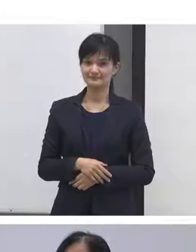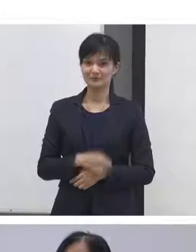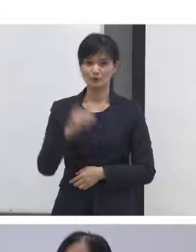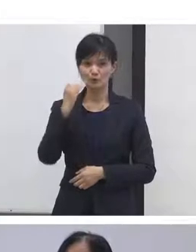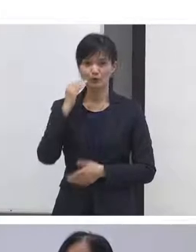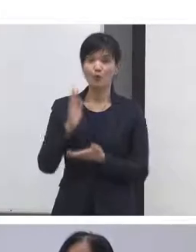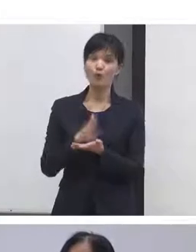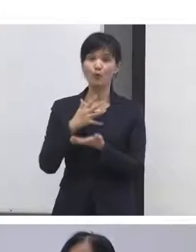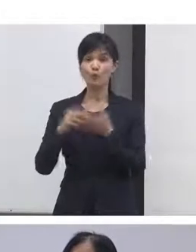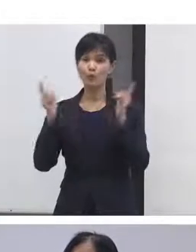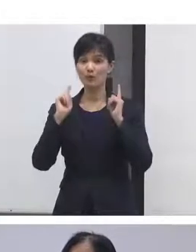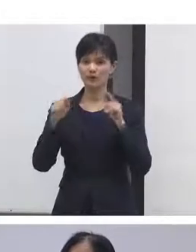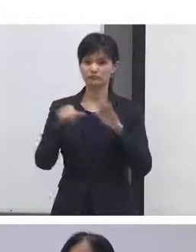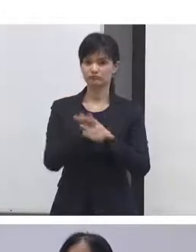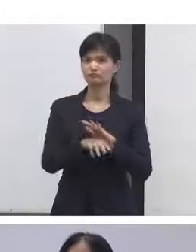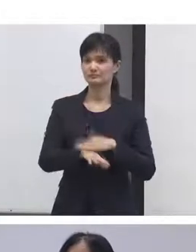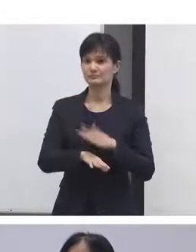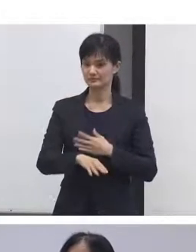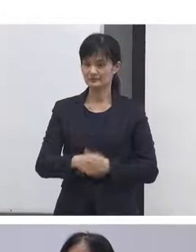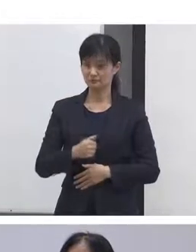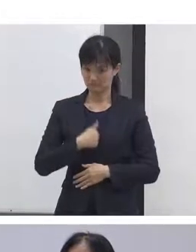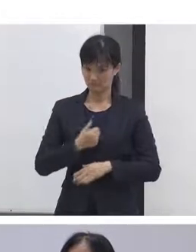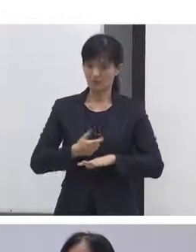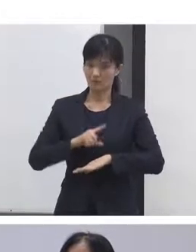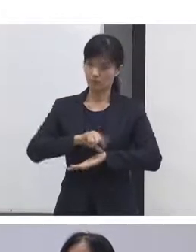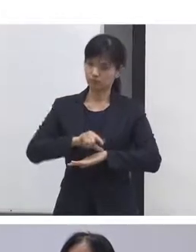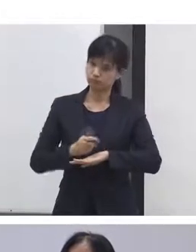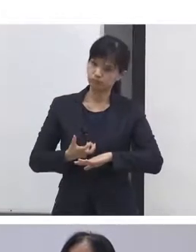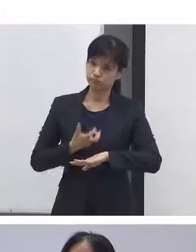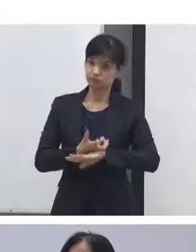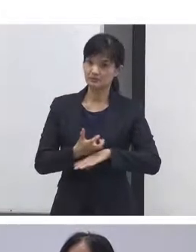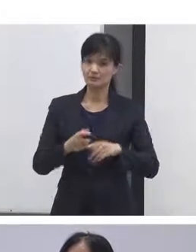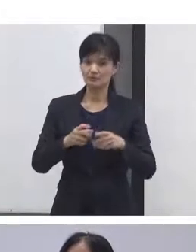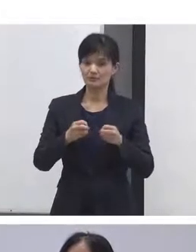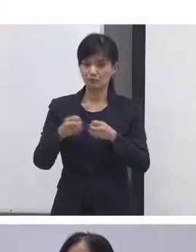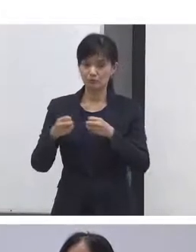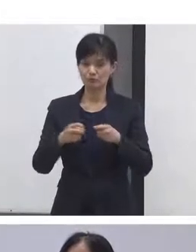个啦，就是要花很长时间讨论，而且